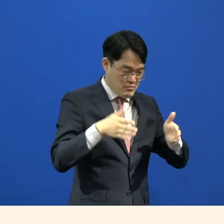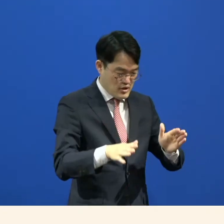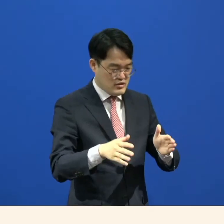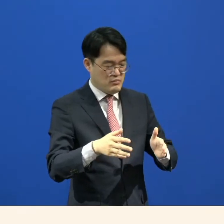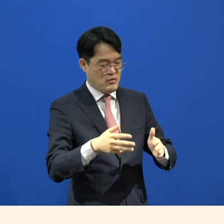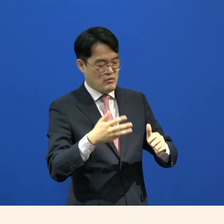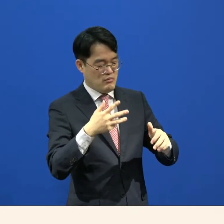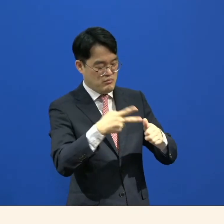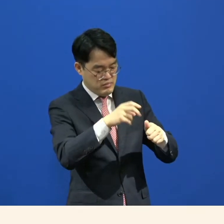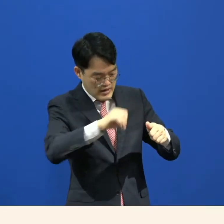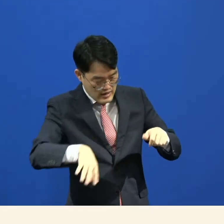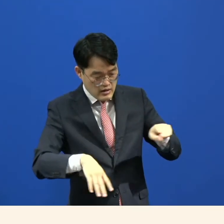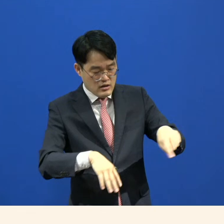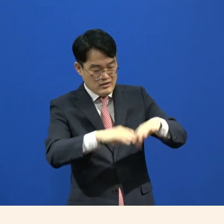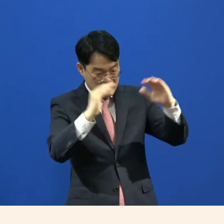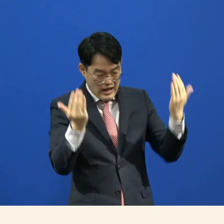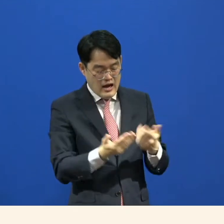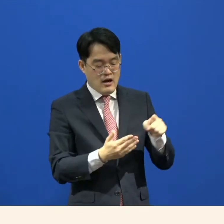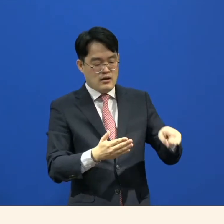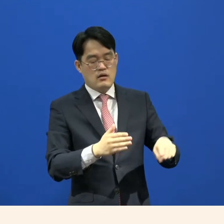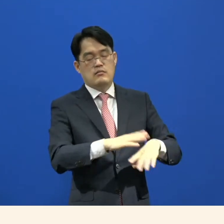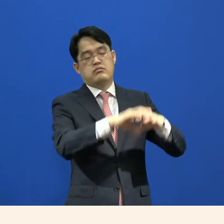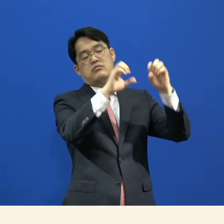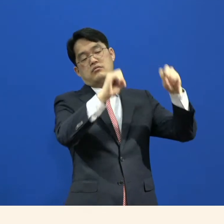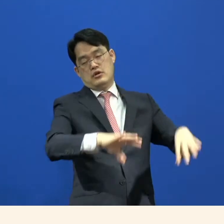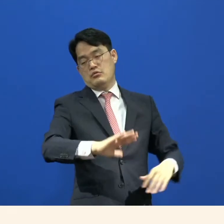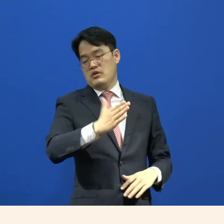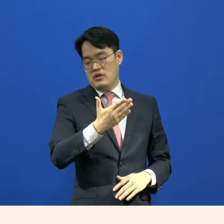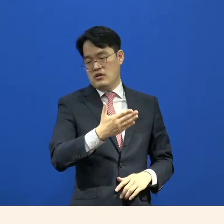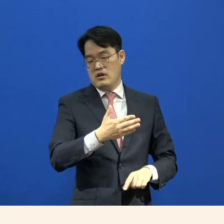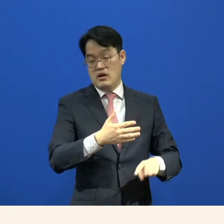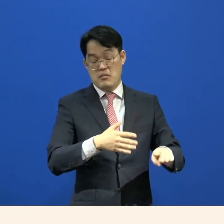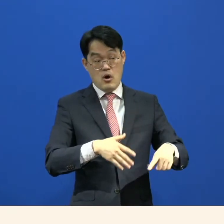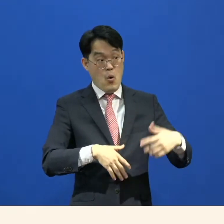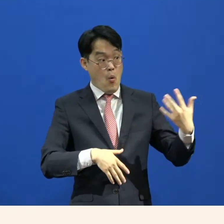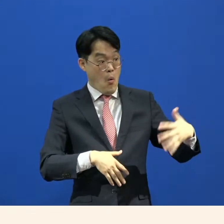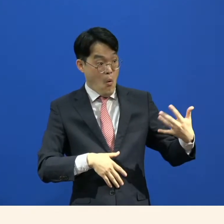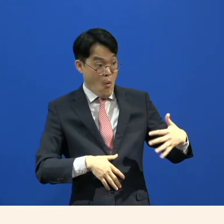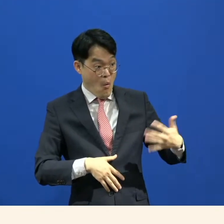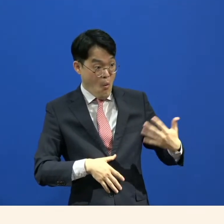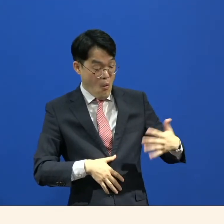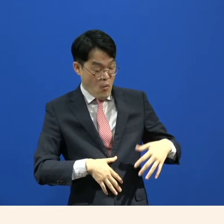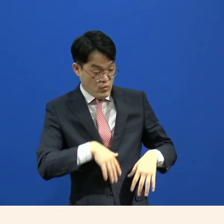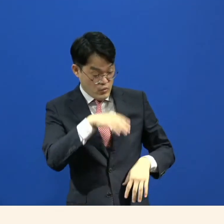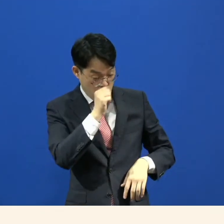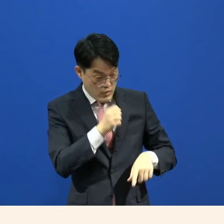아무리 대단한 게 있다 할지라도 십자가와는 비교가 안 된다는 것이죠.